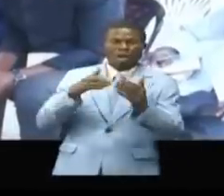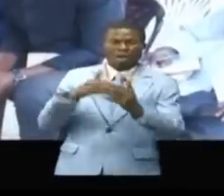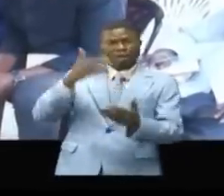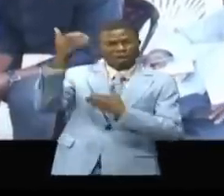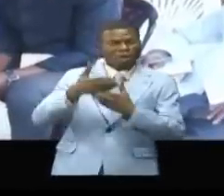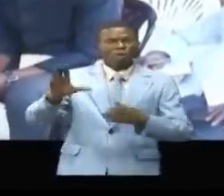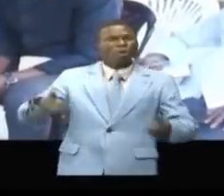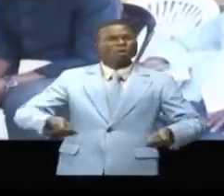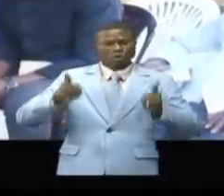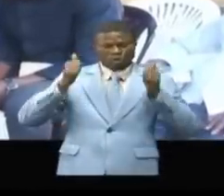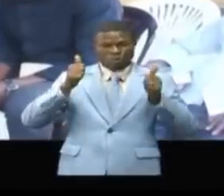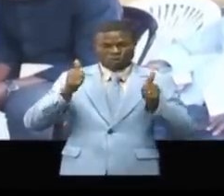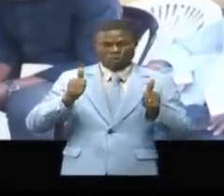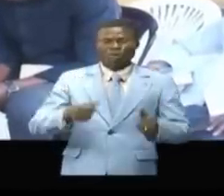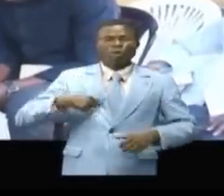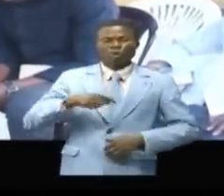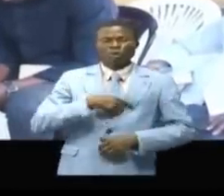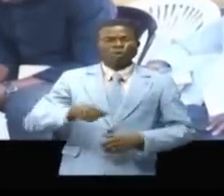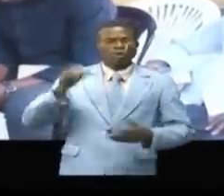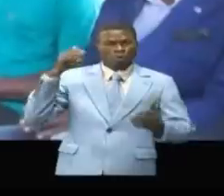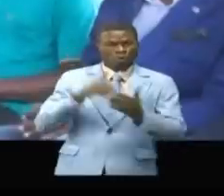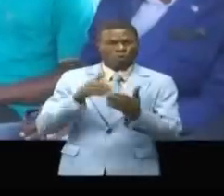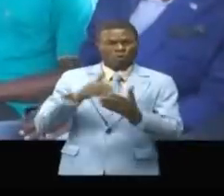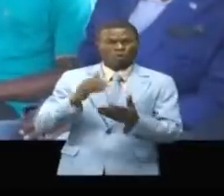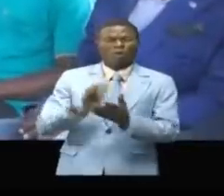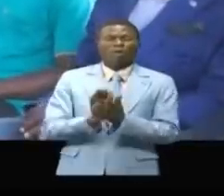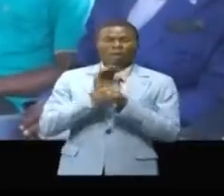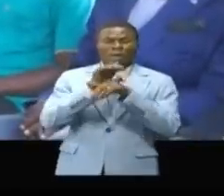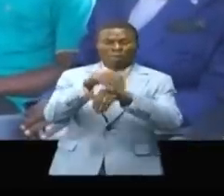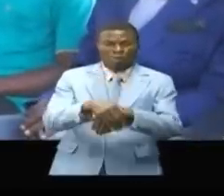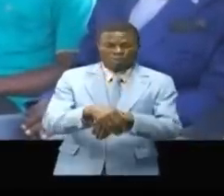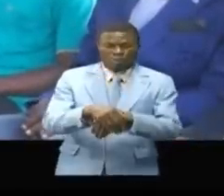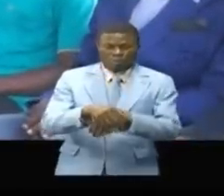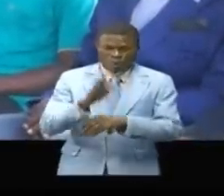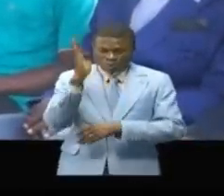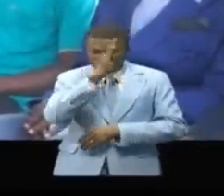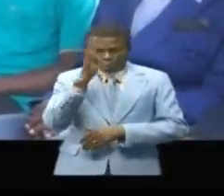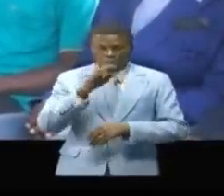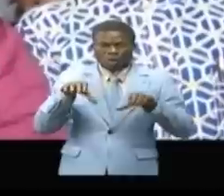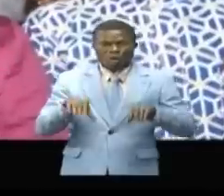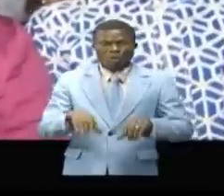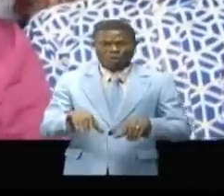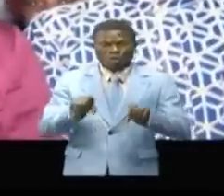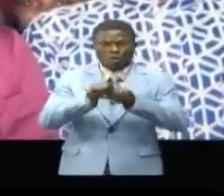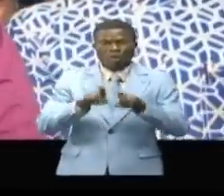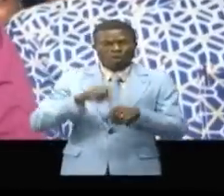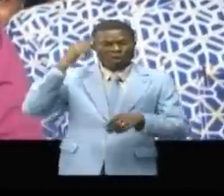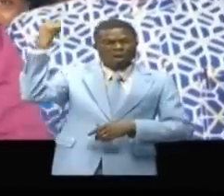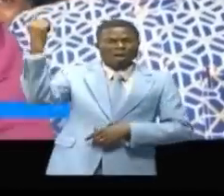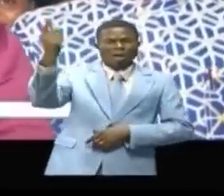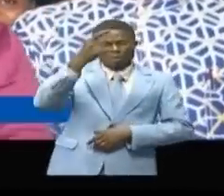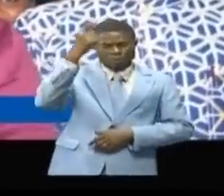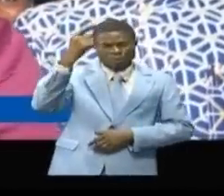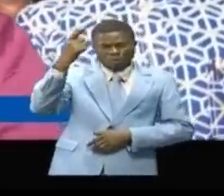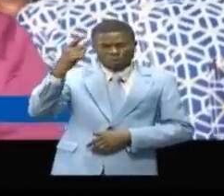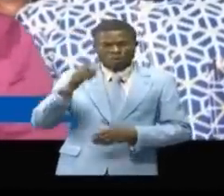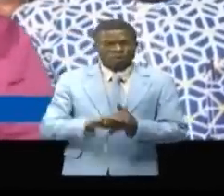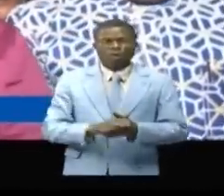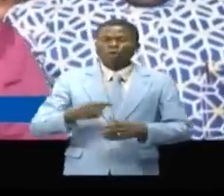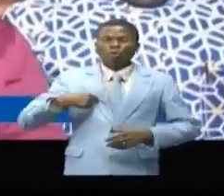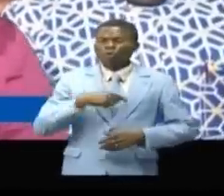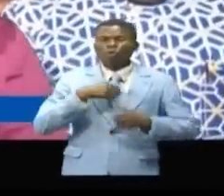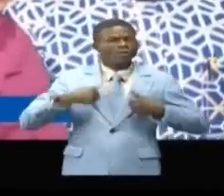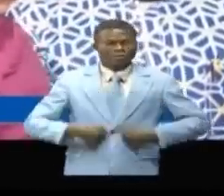rwandaise, dire non à la complicité au niveau national, au niveau international. Trop, c'est